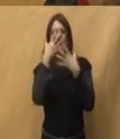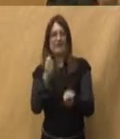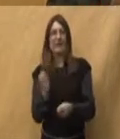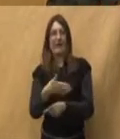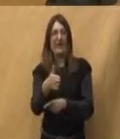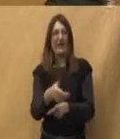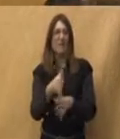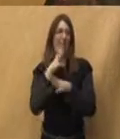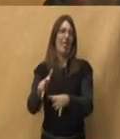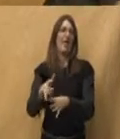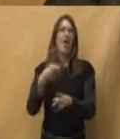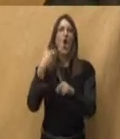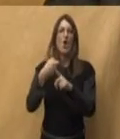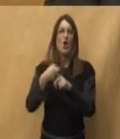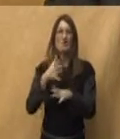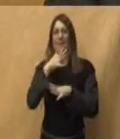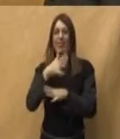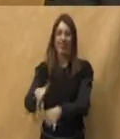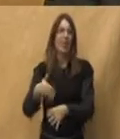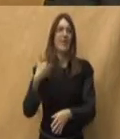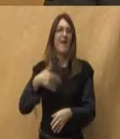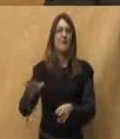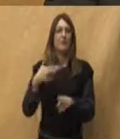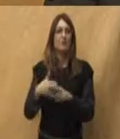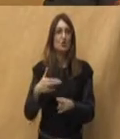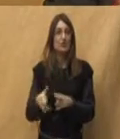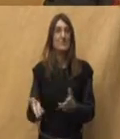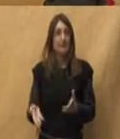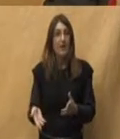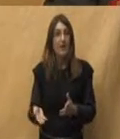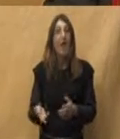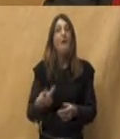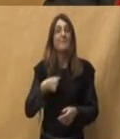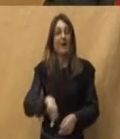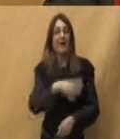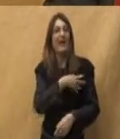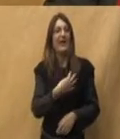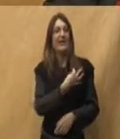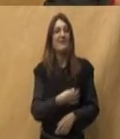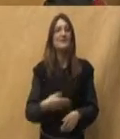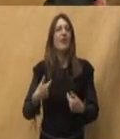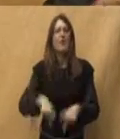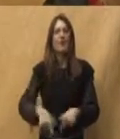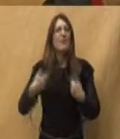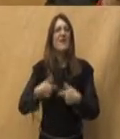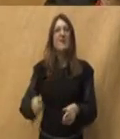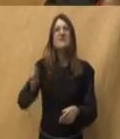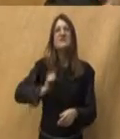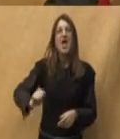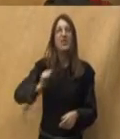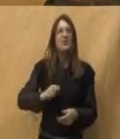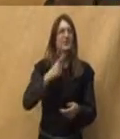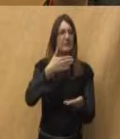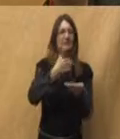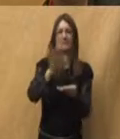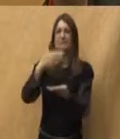Ili ima kosti, neće niko čistiti kosti. Dakle, mi se Hrvati ne volimo potruditi i automatski odbacujemo nešto